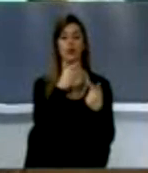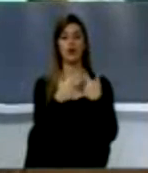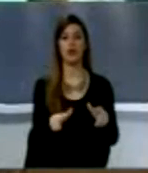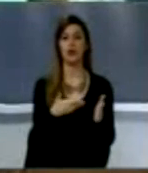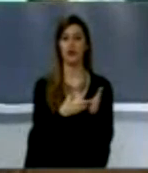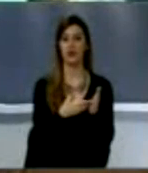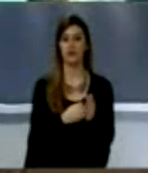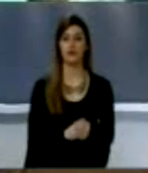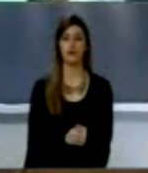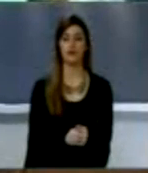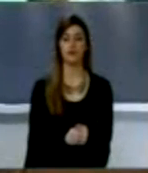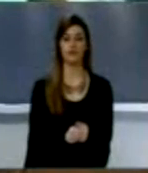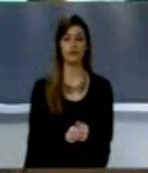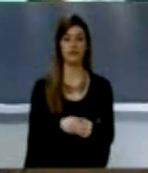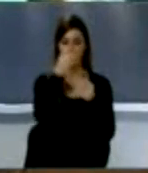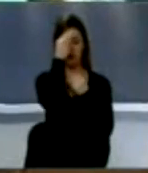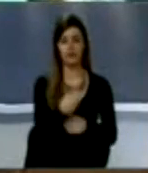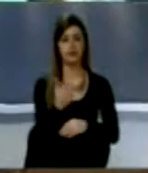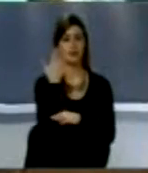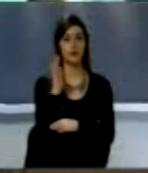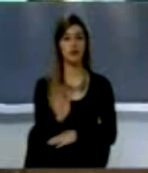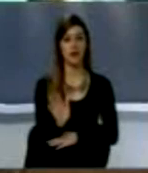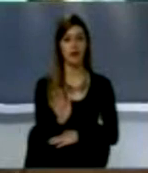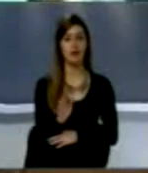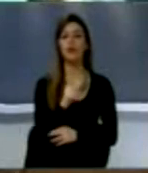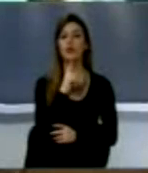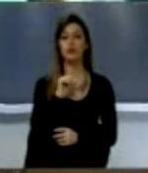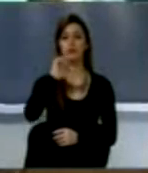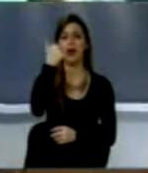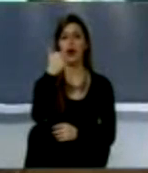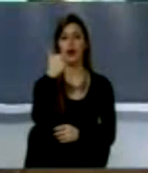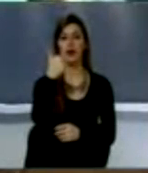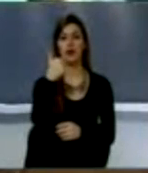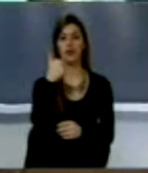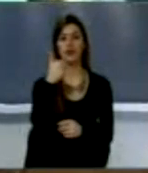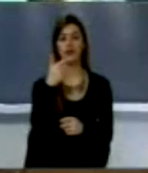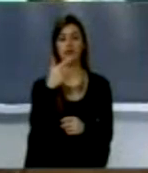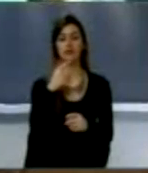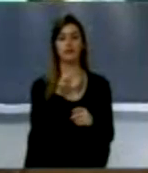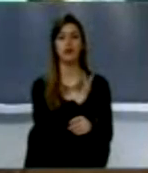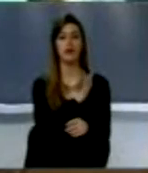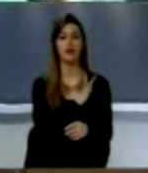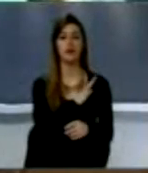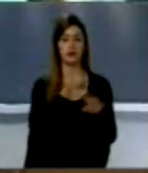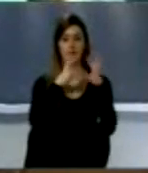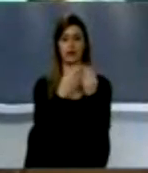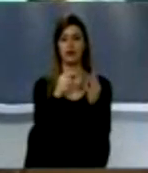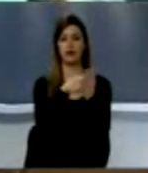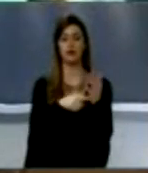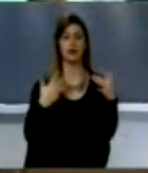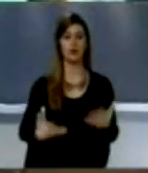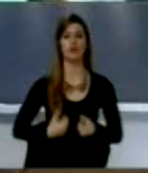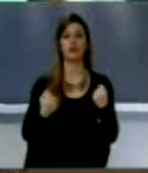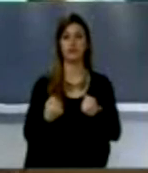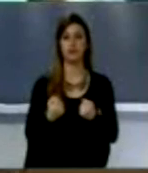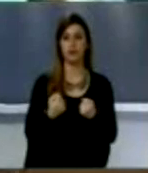tillë. Të nderuar deputet, armiku më i madh i cilësisë mbetet ngutia. Paramendoni të